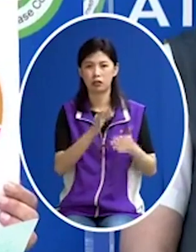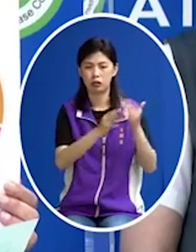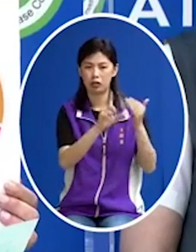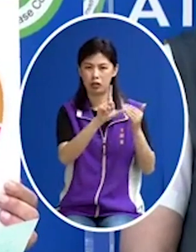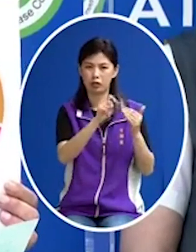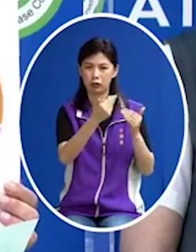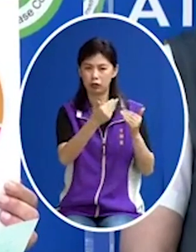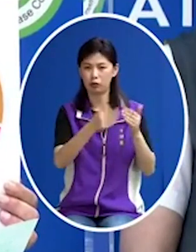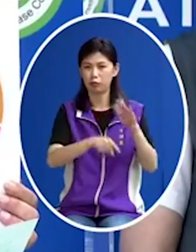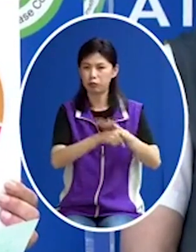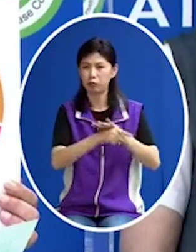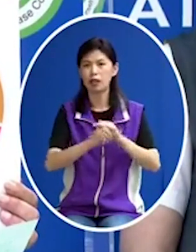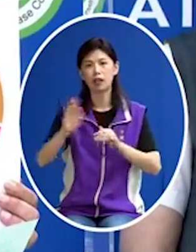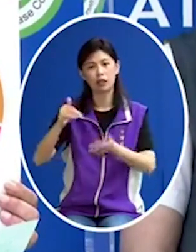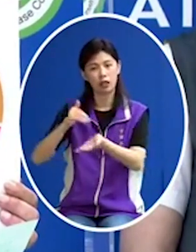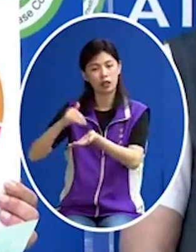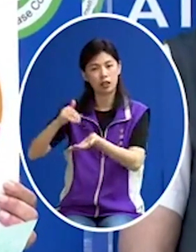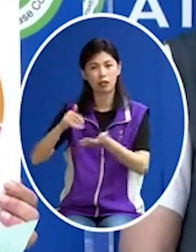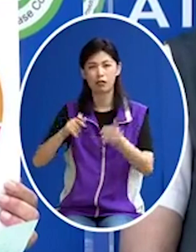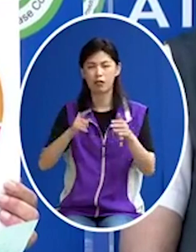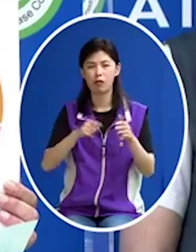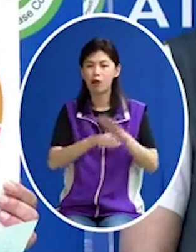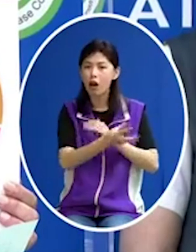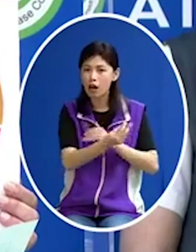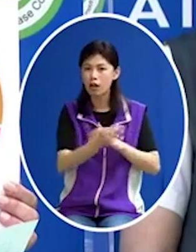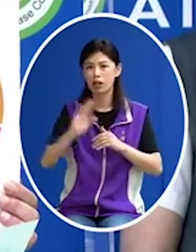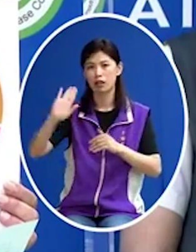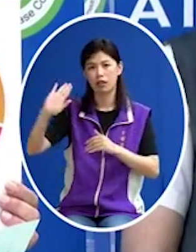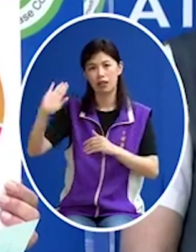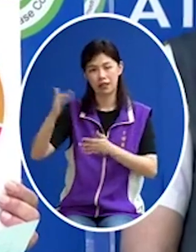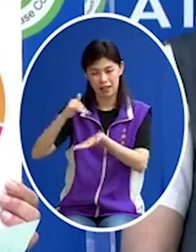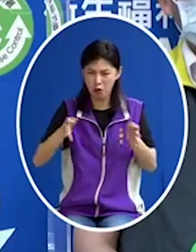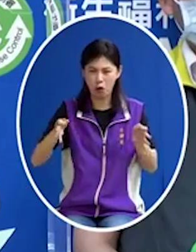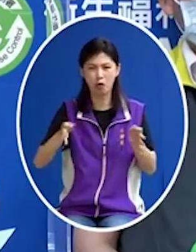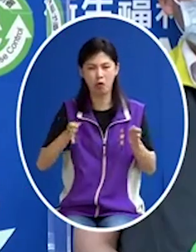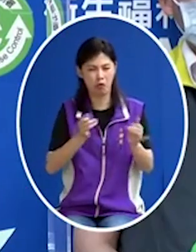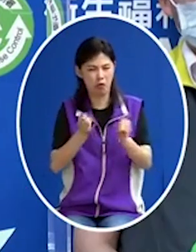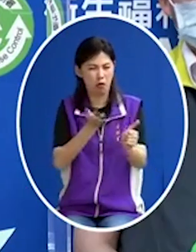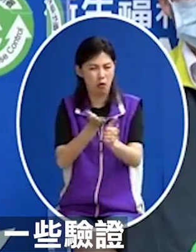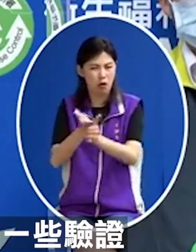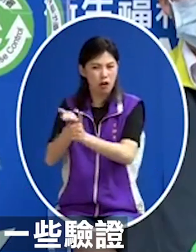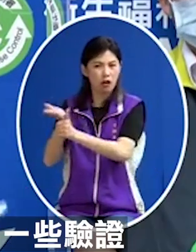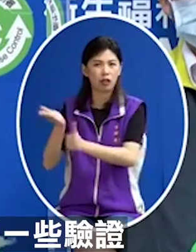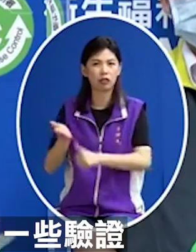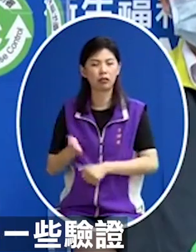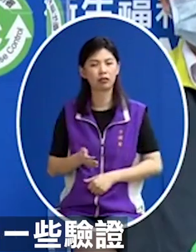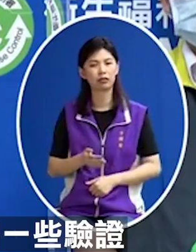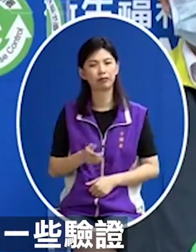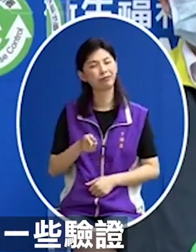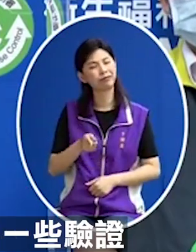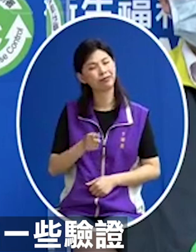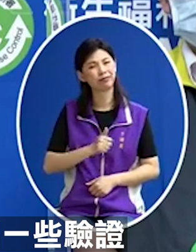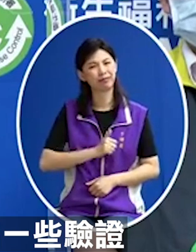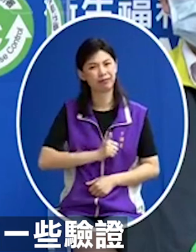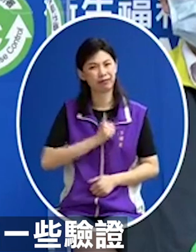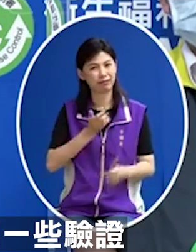呢，它就违反了我们在医疗器材的管理面不得宣称有抗菌的效果。那基本上要能够达成这样的一个效